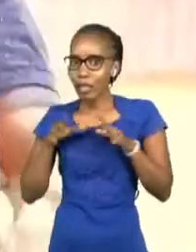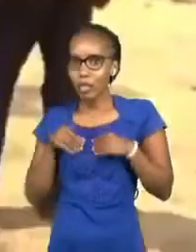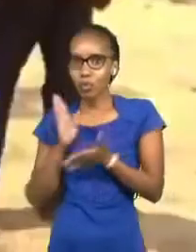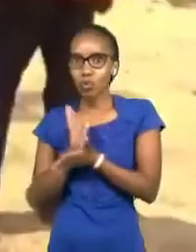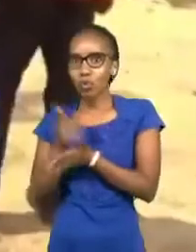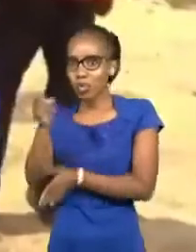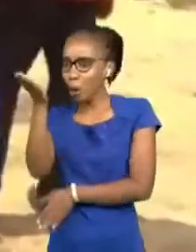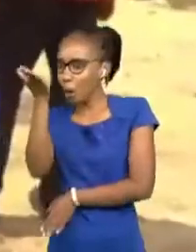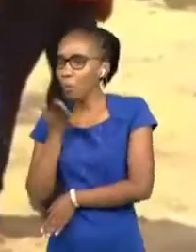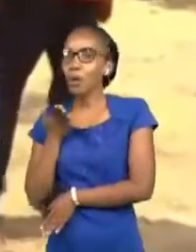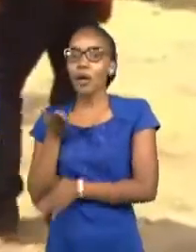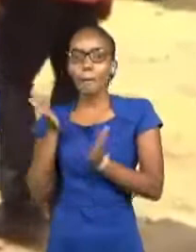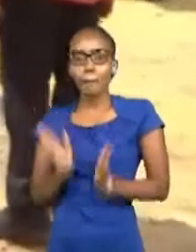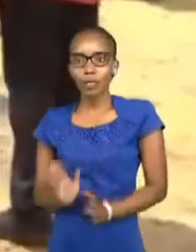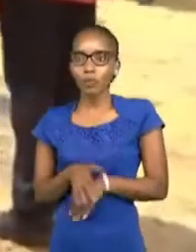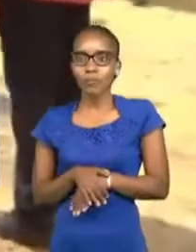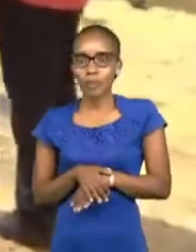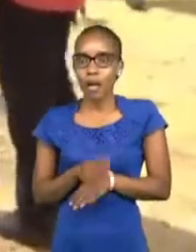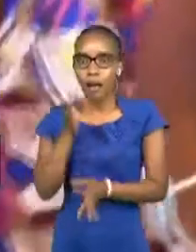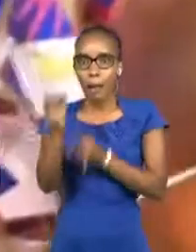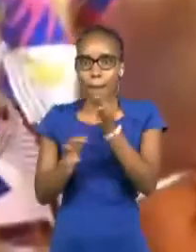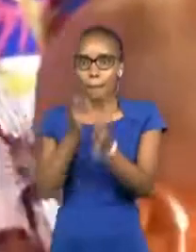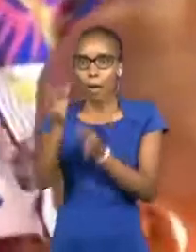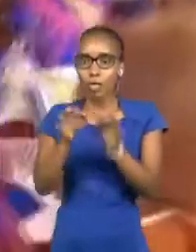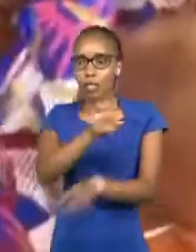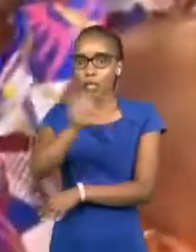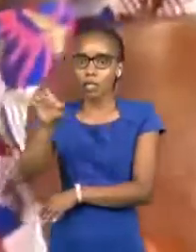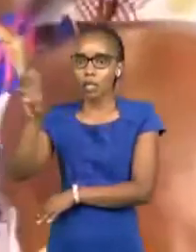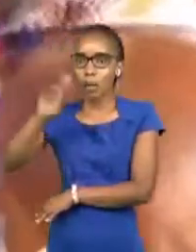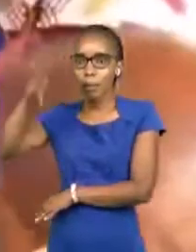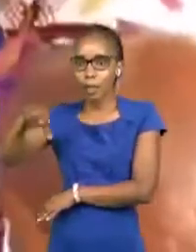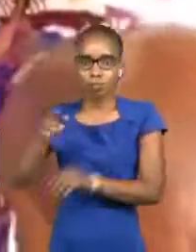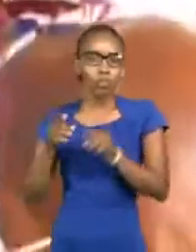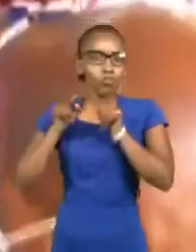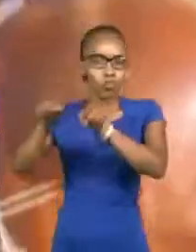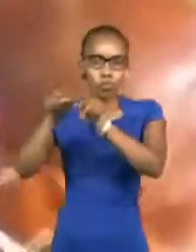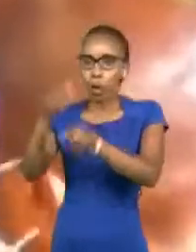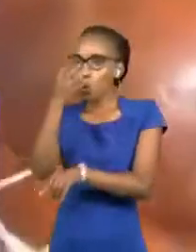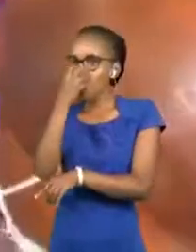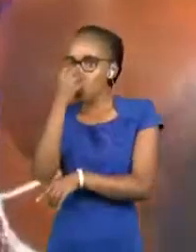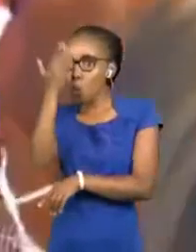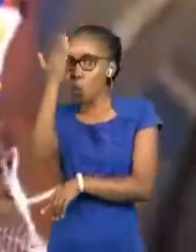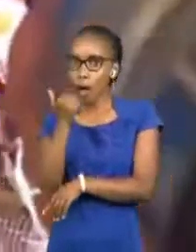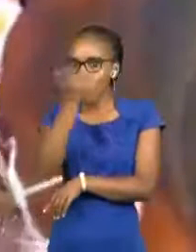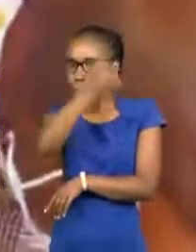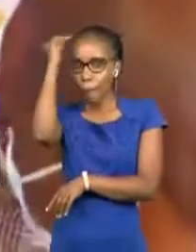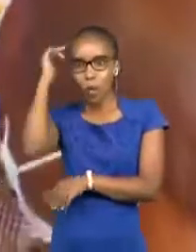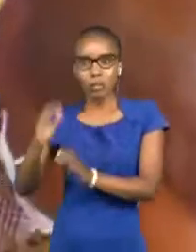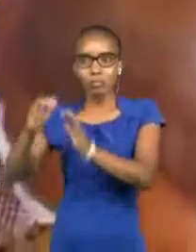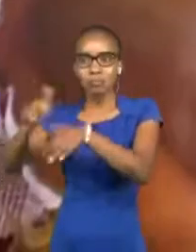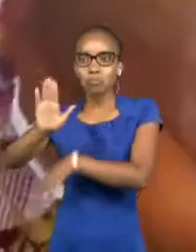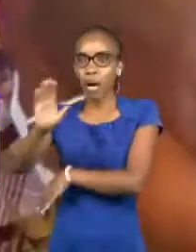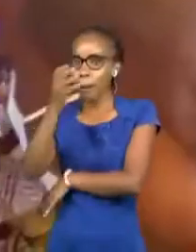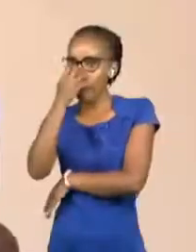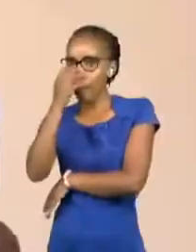ni mchawi. Bakasi East Member of Parliament Babu Owino slammed Deputy President William Ruto for selling his hustler narrative in